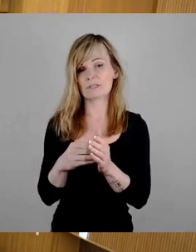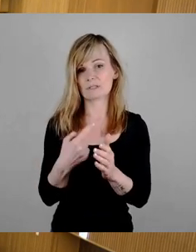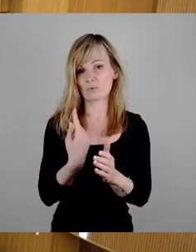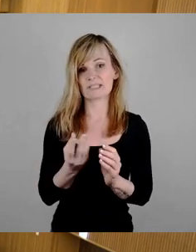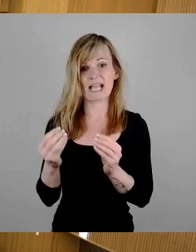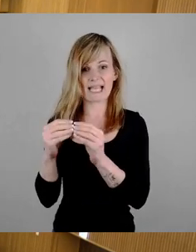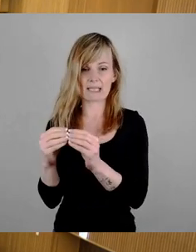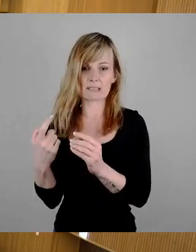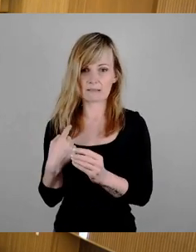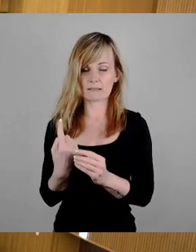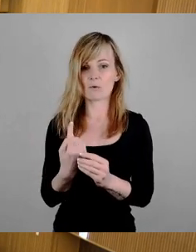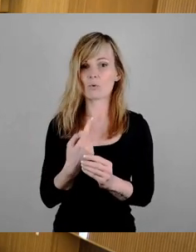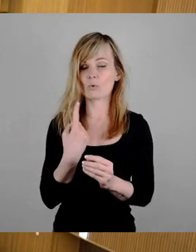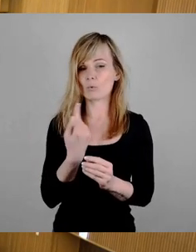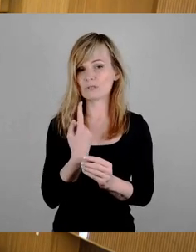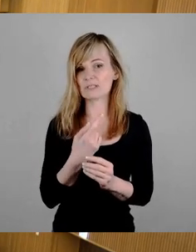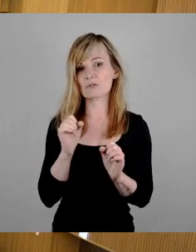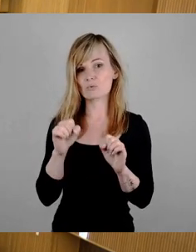die Zustimmungsfähigkeit abhängt.